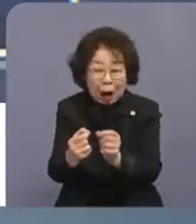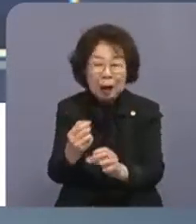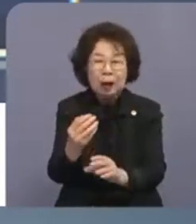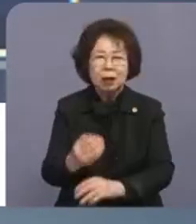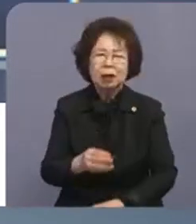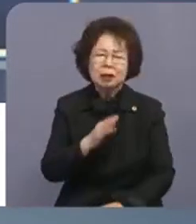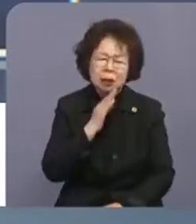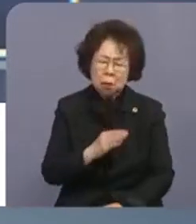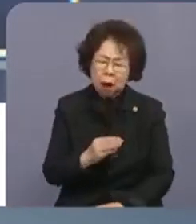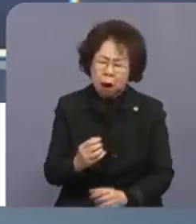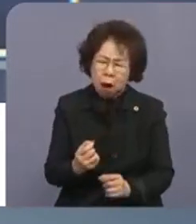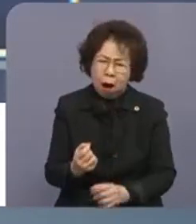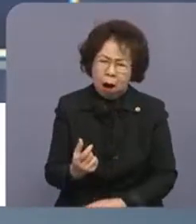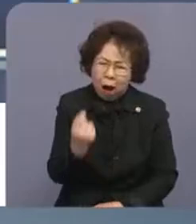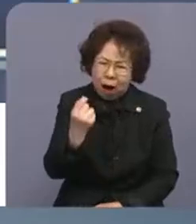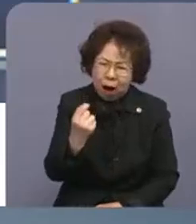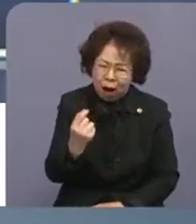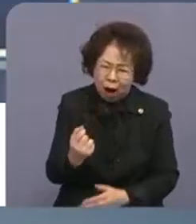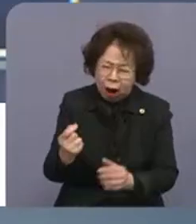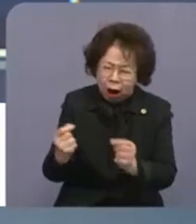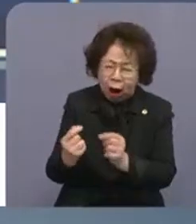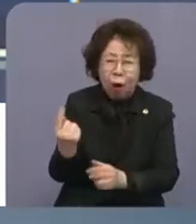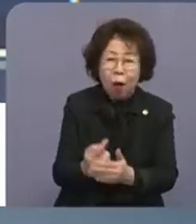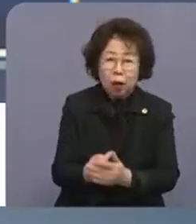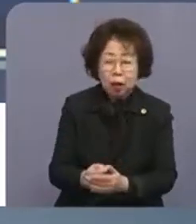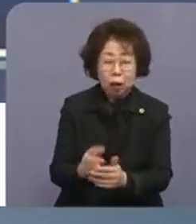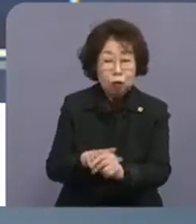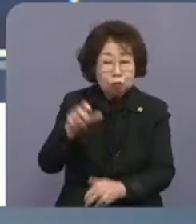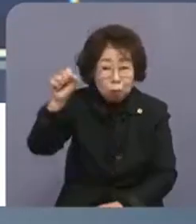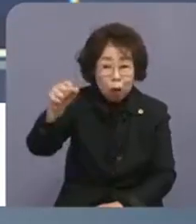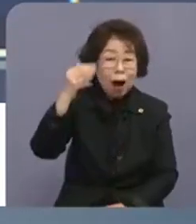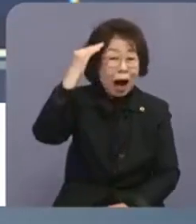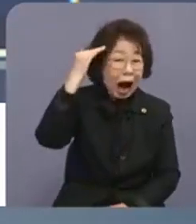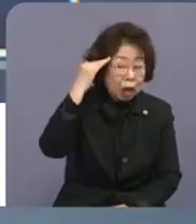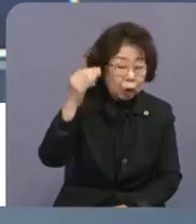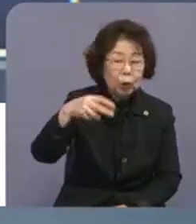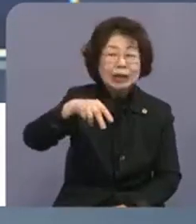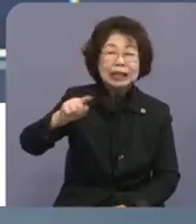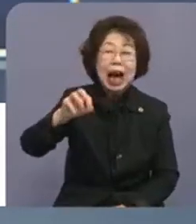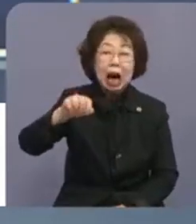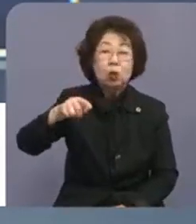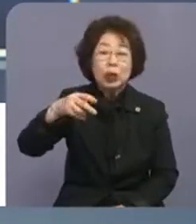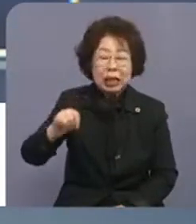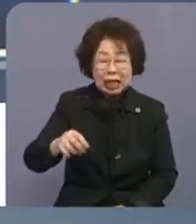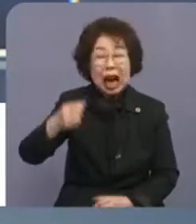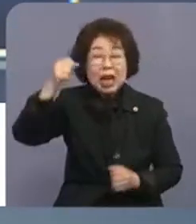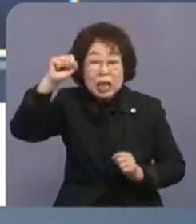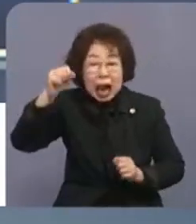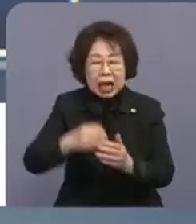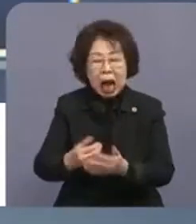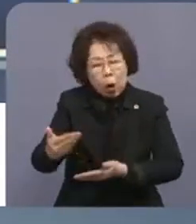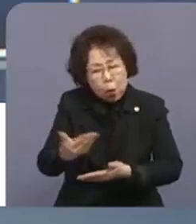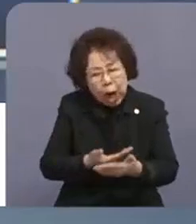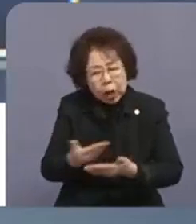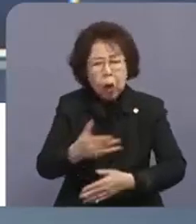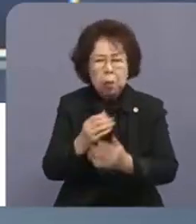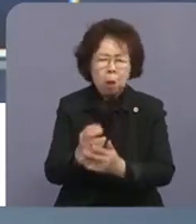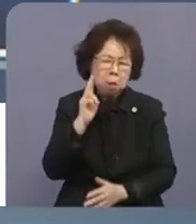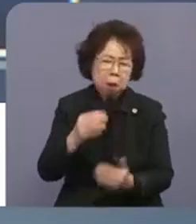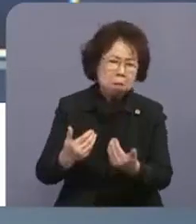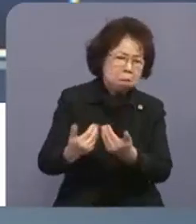그야말로 초읽기에 들어간만큼 후보 국인 한국과 사우디 아라비아 또 이탈리아의 외교 교전 도